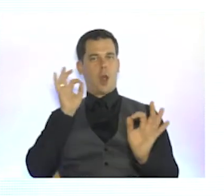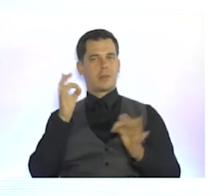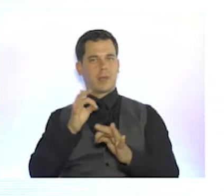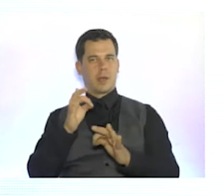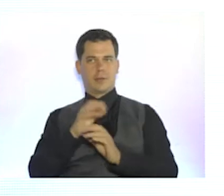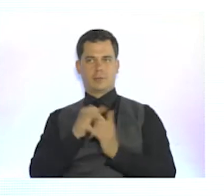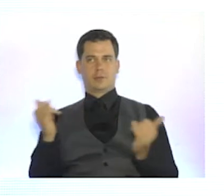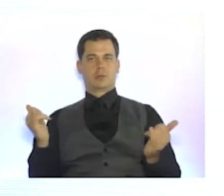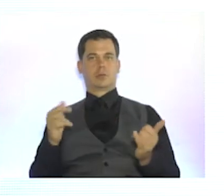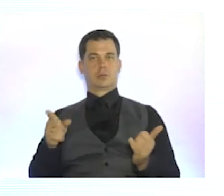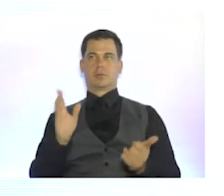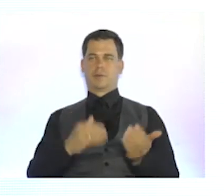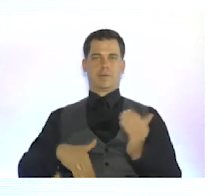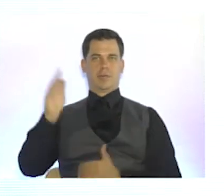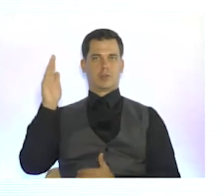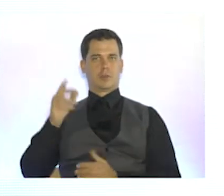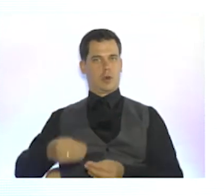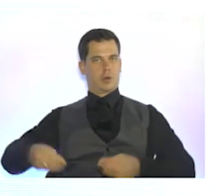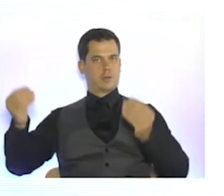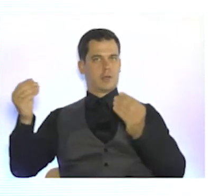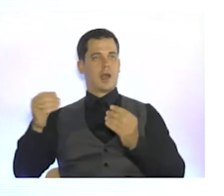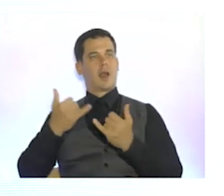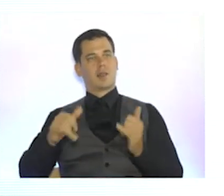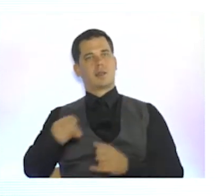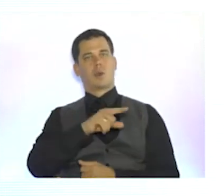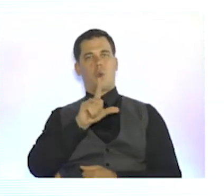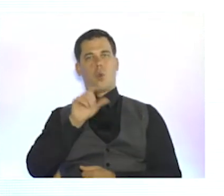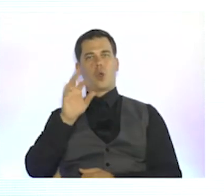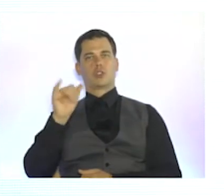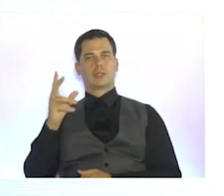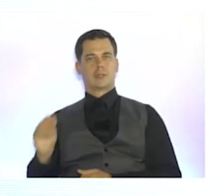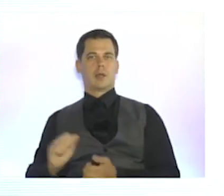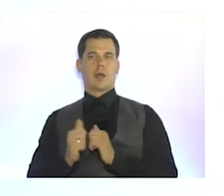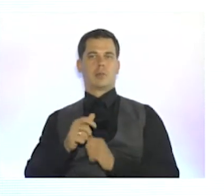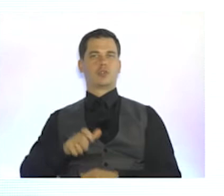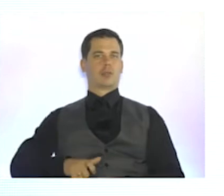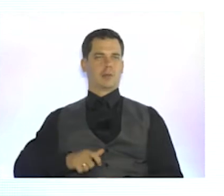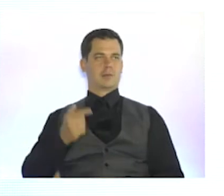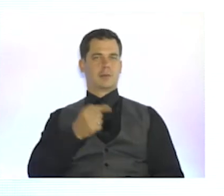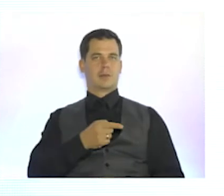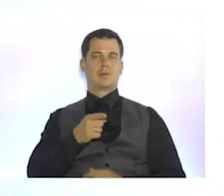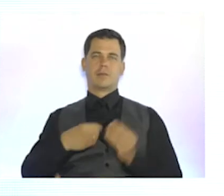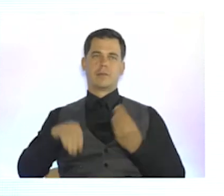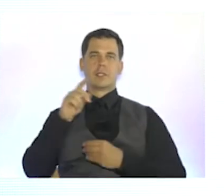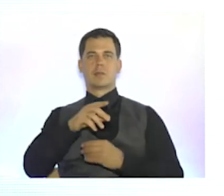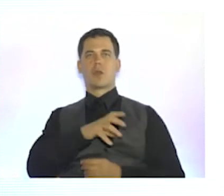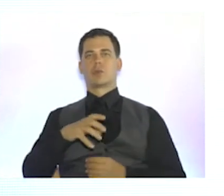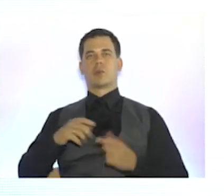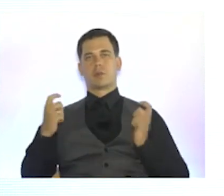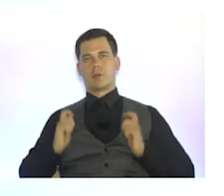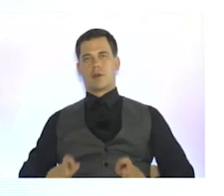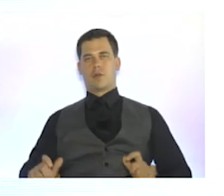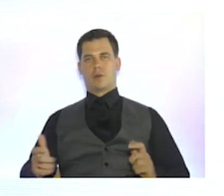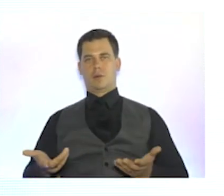dalej, no będzie o wiele wyższy niż w obszarze Łosic czy Siedlec, tak, gdzie dominuje gospodarka rolna, chociaż